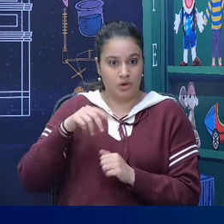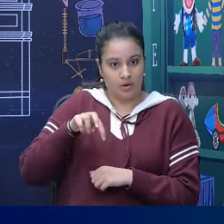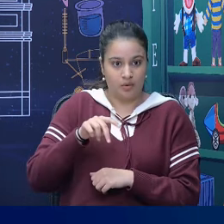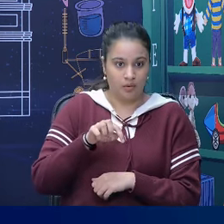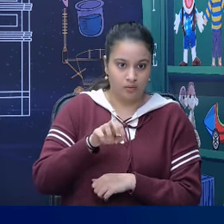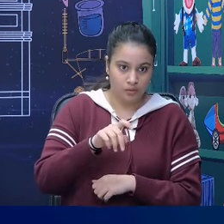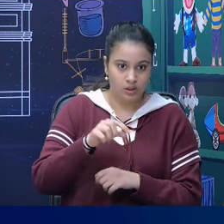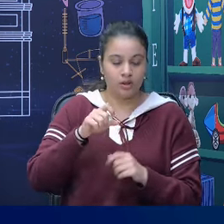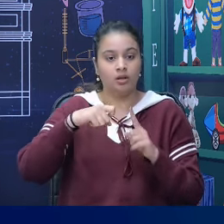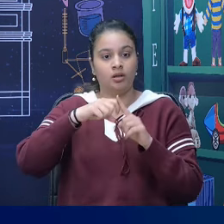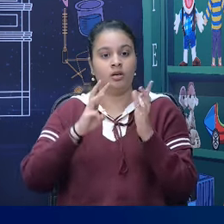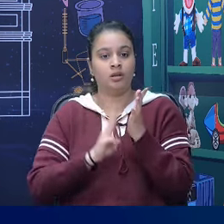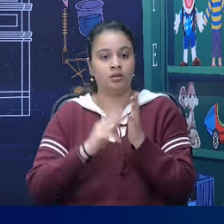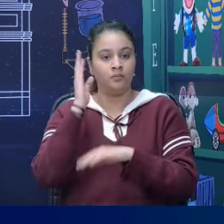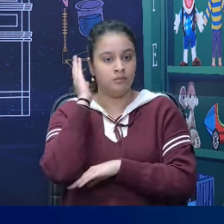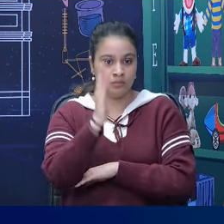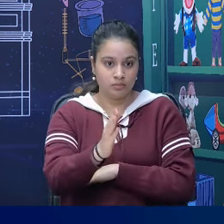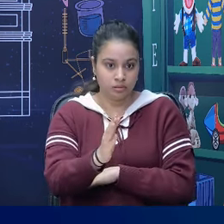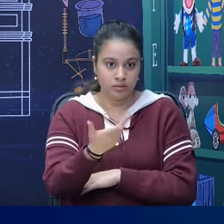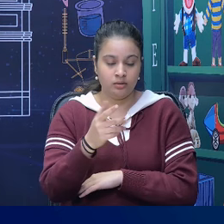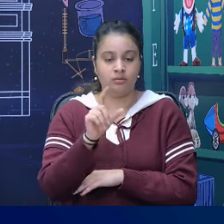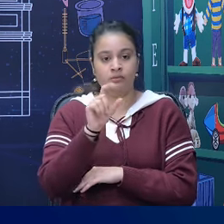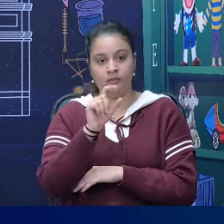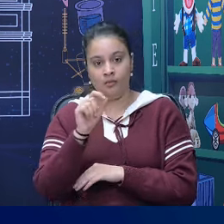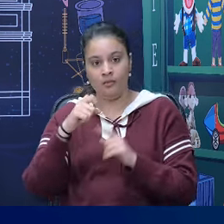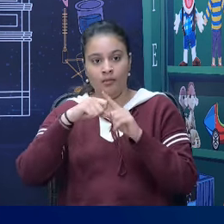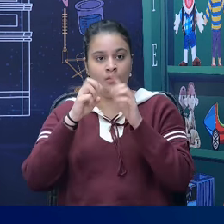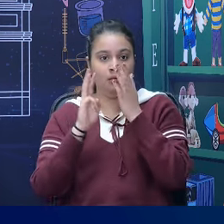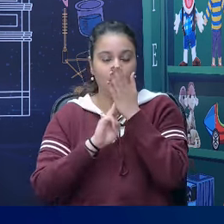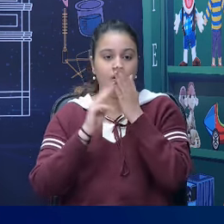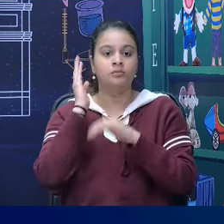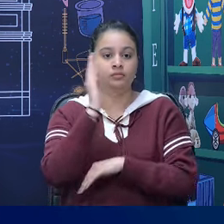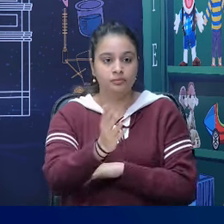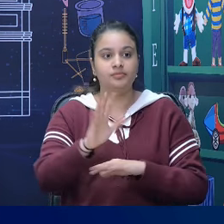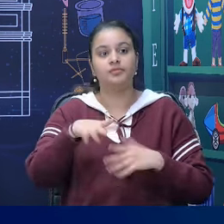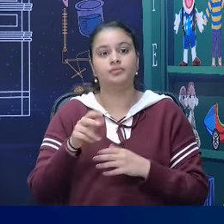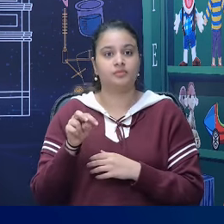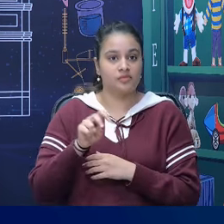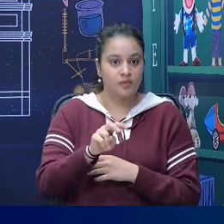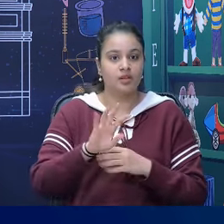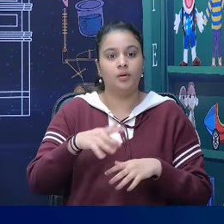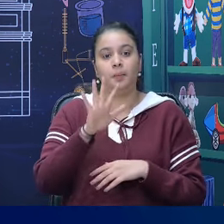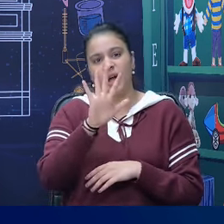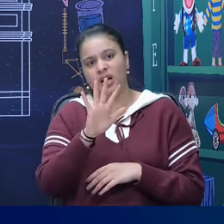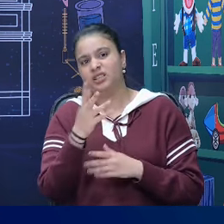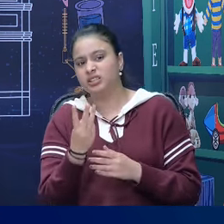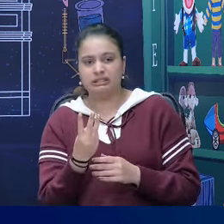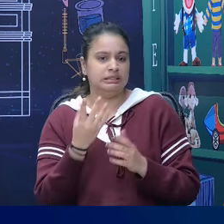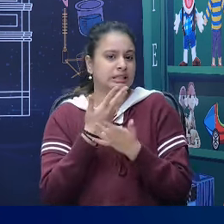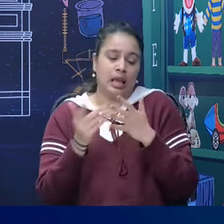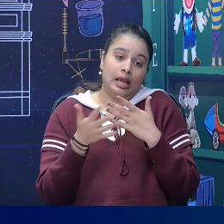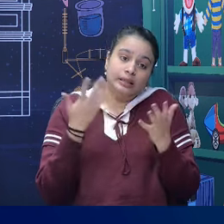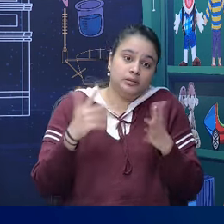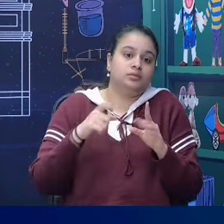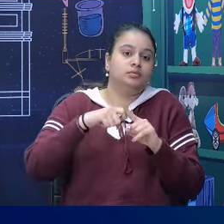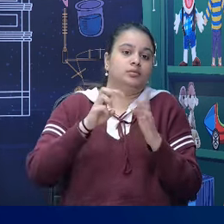उतने किलोमीटर वेरिएबल रहा आप 100 किमी चल सकते हैं आप 10 किमी चल सकते हैं आप 5 किमी चल सकते हैं आप 3 किमी चल सकते हैं तो